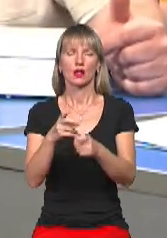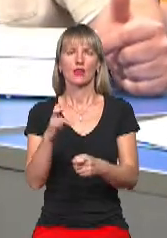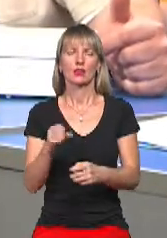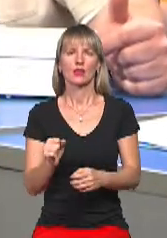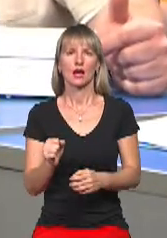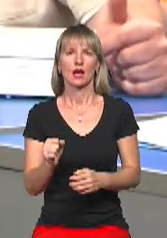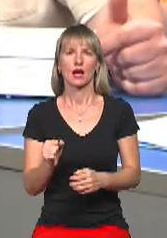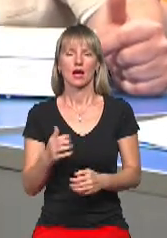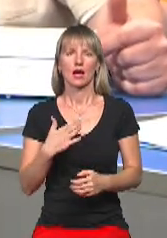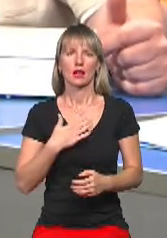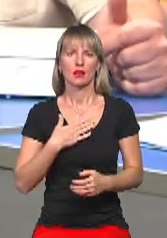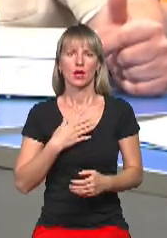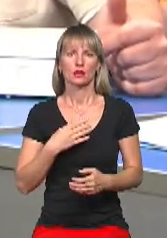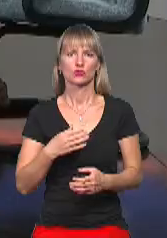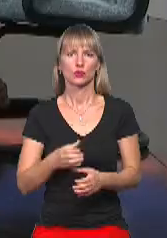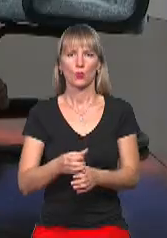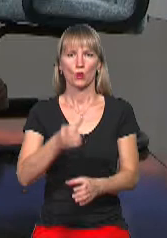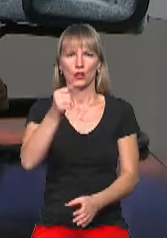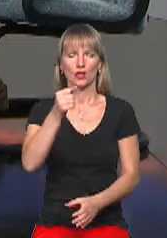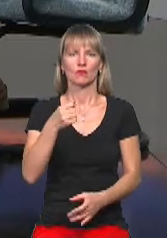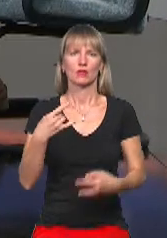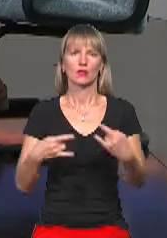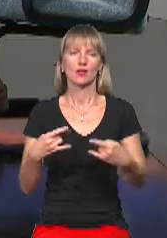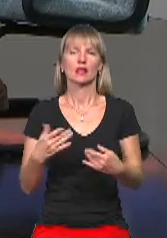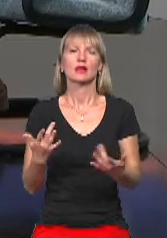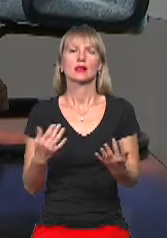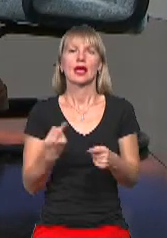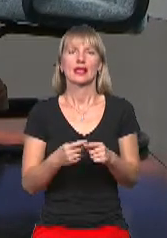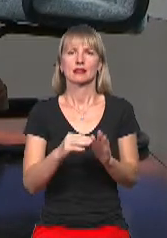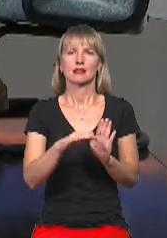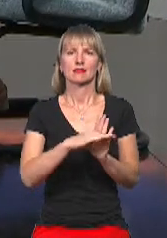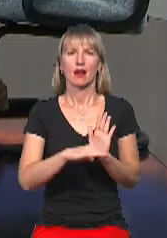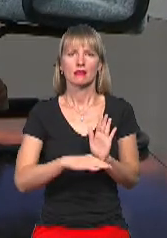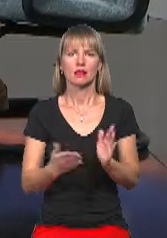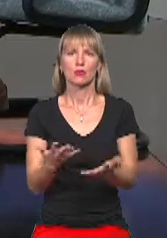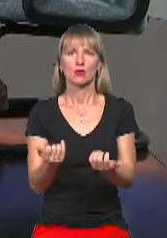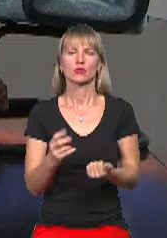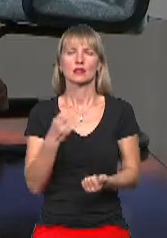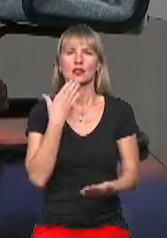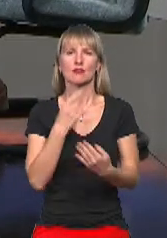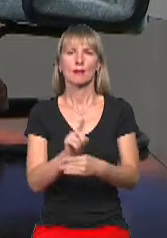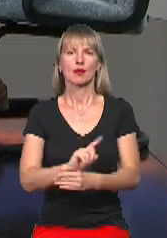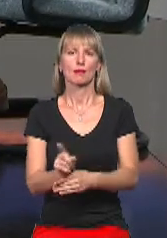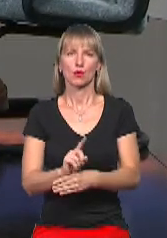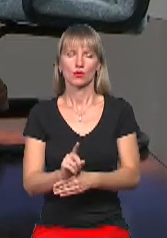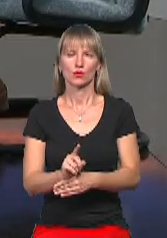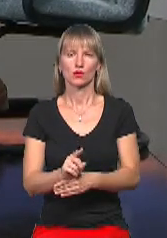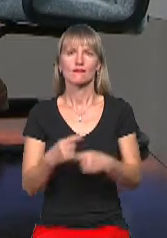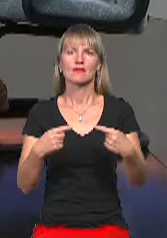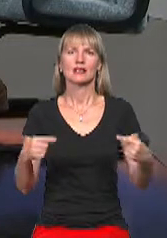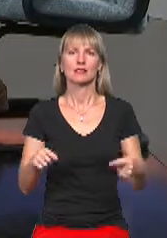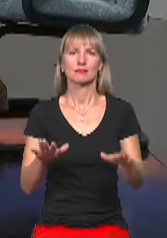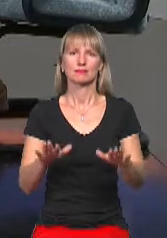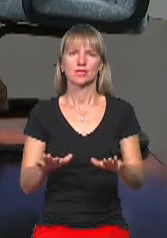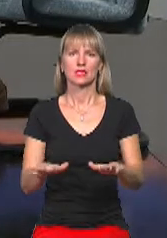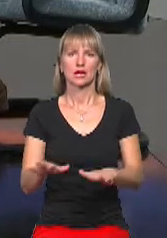прямо на нашу будівлю. Наскільки ті дані, які ви отримуєте на свої датчики в різних